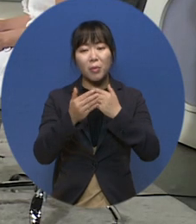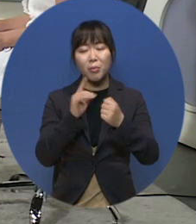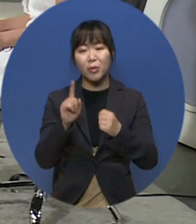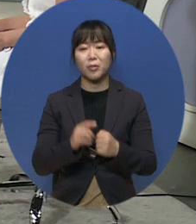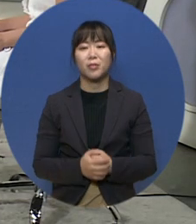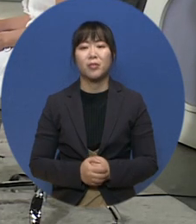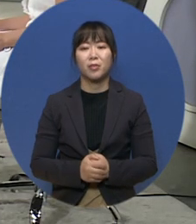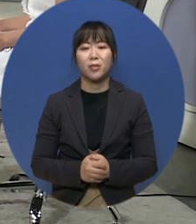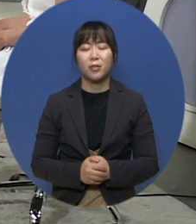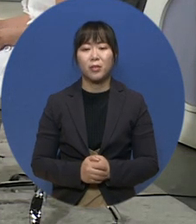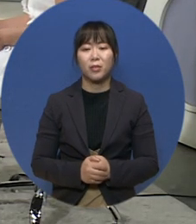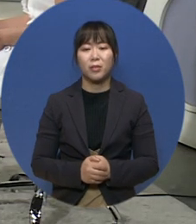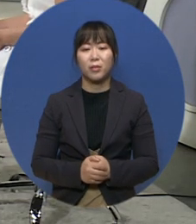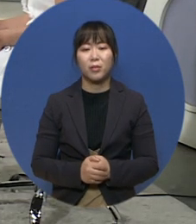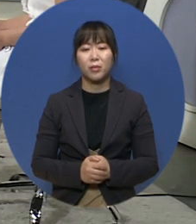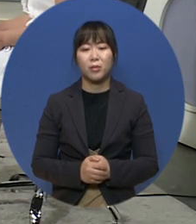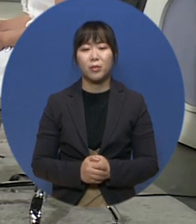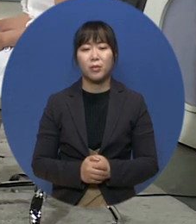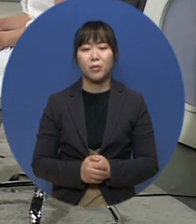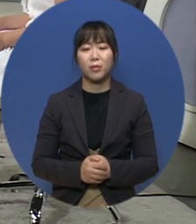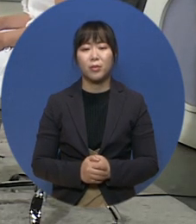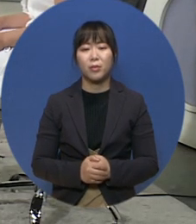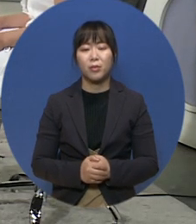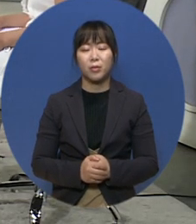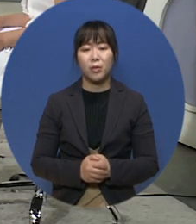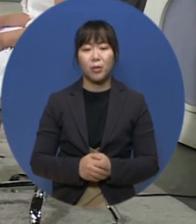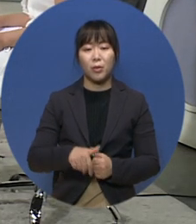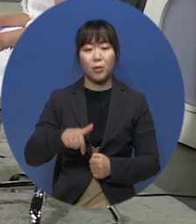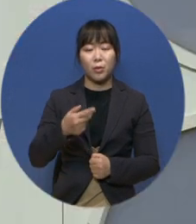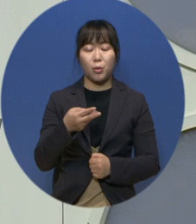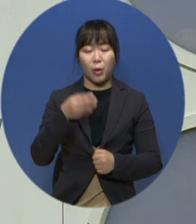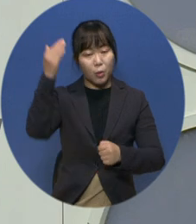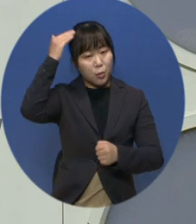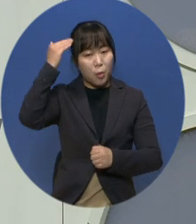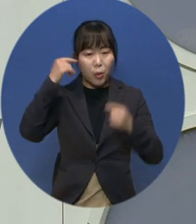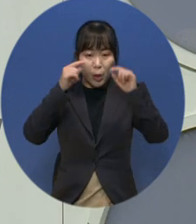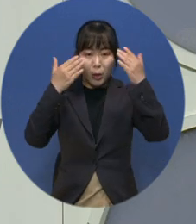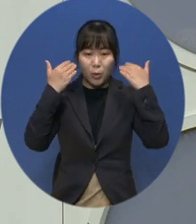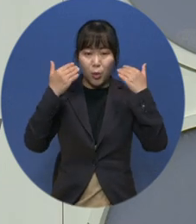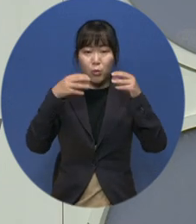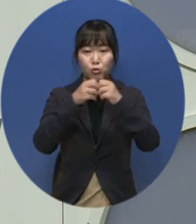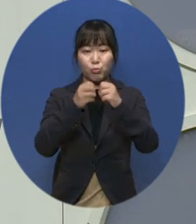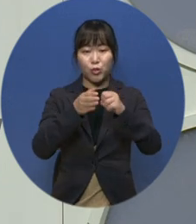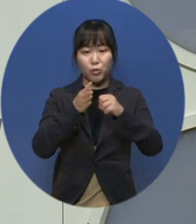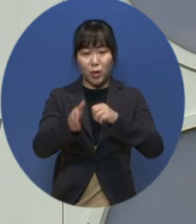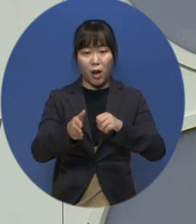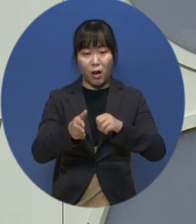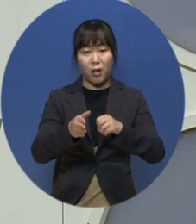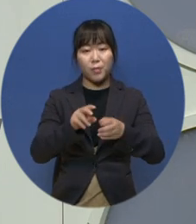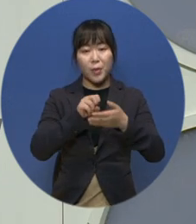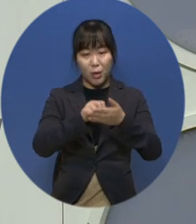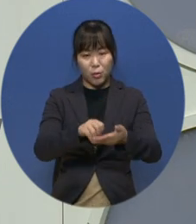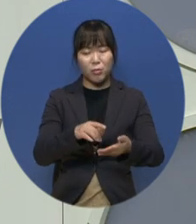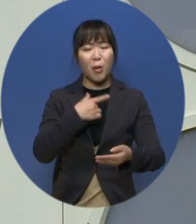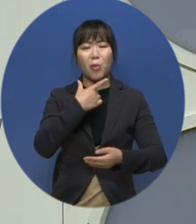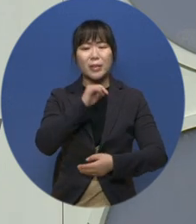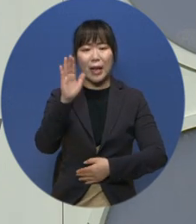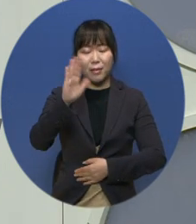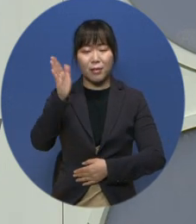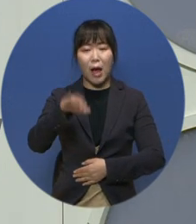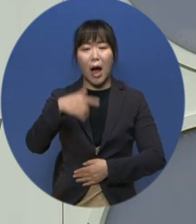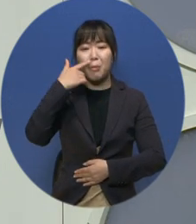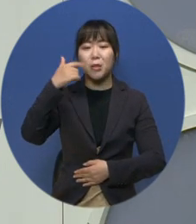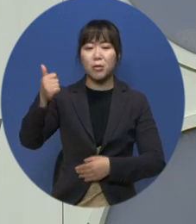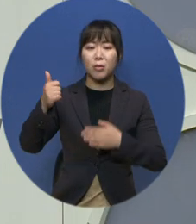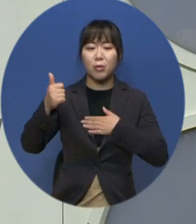제가 이제 고대 국문과를 들어갔고요. 예. 국문과는 저는 가고 싶지는 않았는데 아버님한테